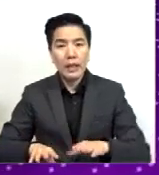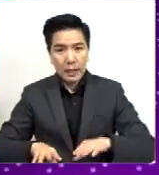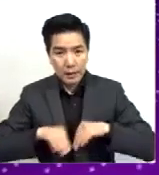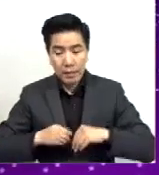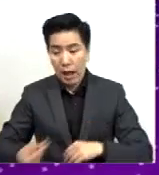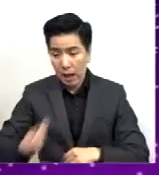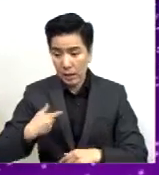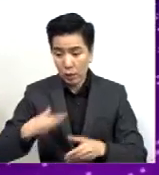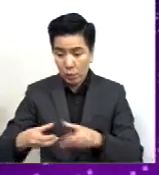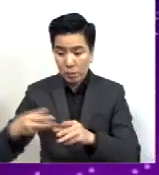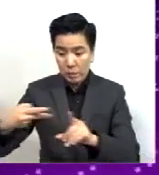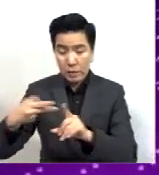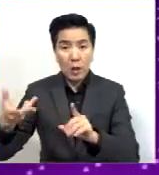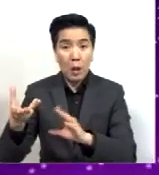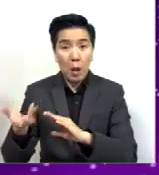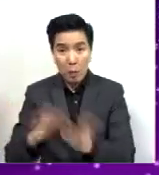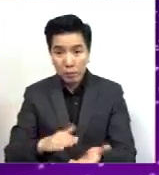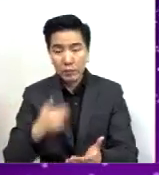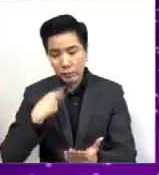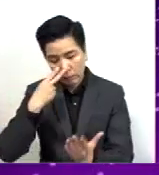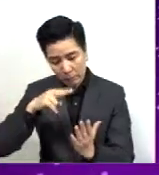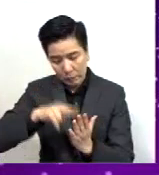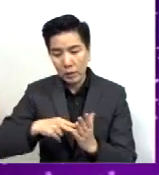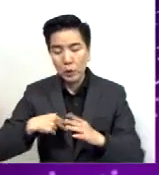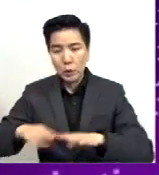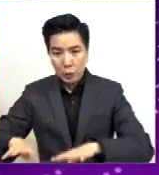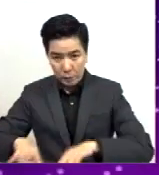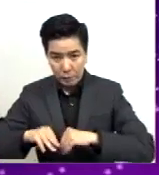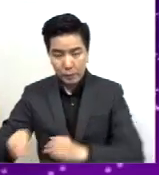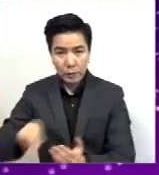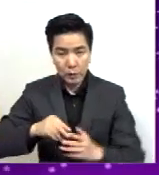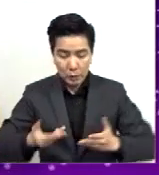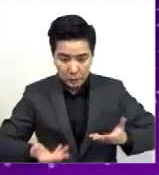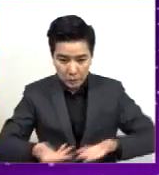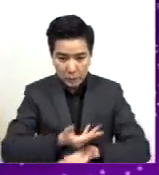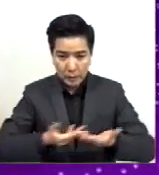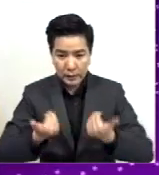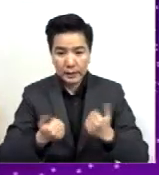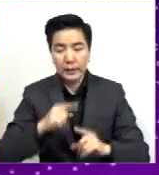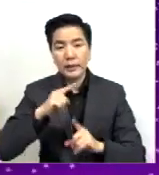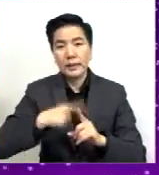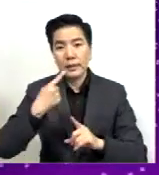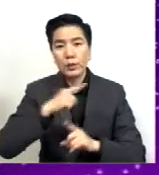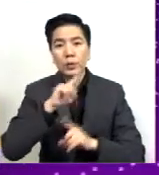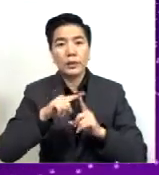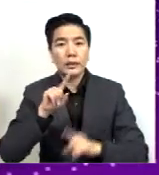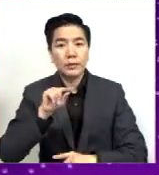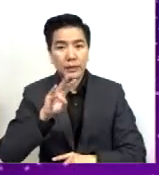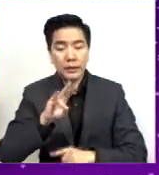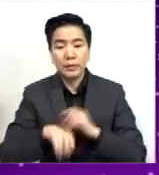มนูญพิจารณาวินิจฉัยเพื่อมีคำสั่งยุบพรรคอนาคตใหม่และในวันที่27มกราคม